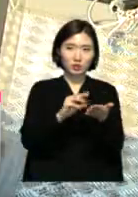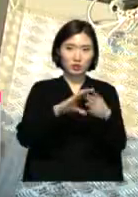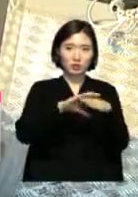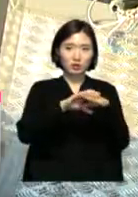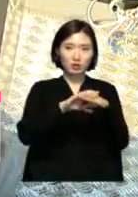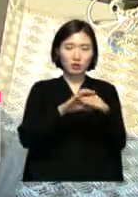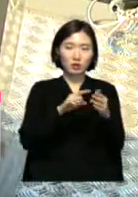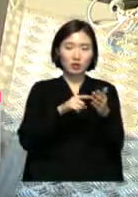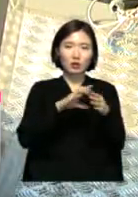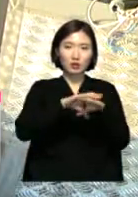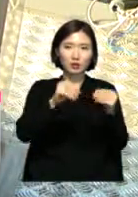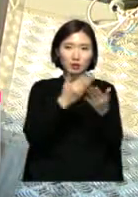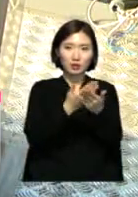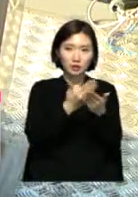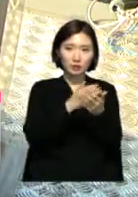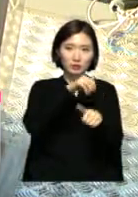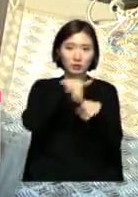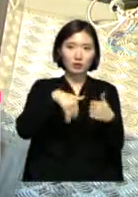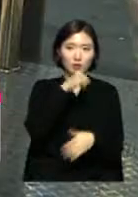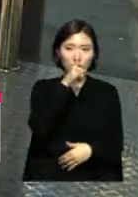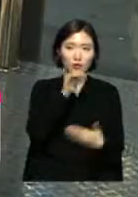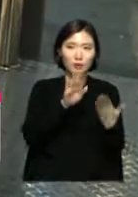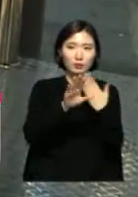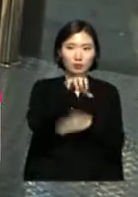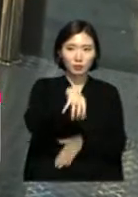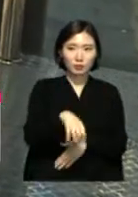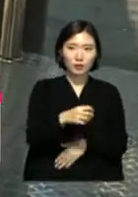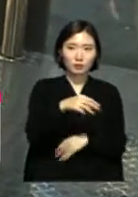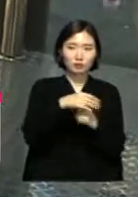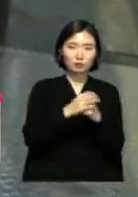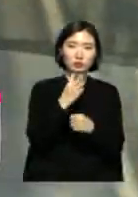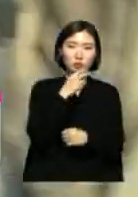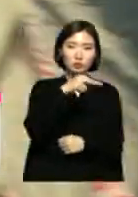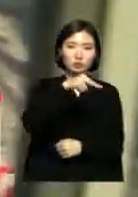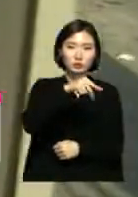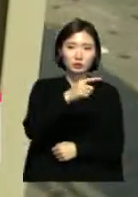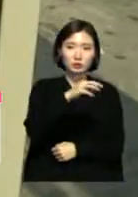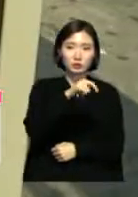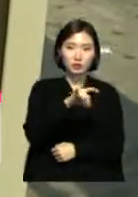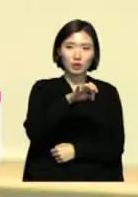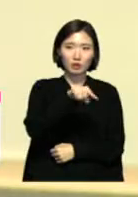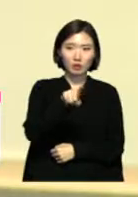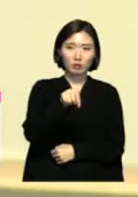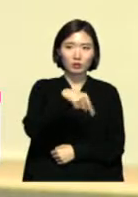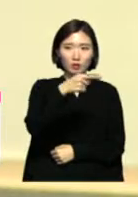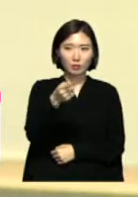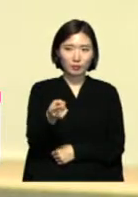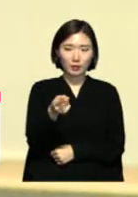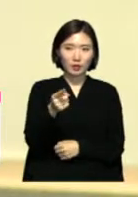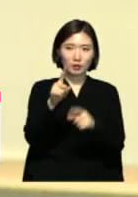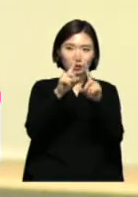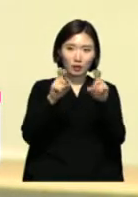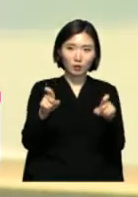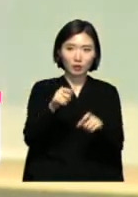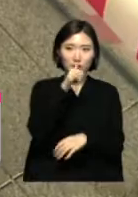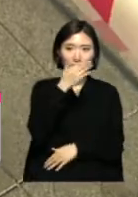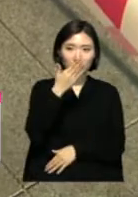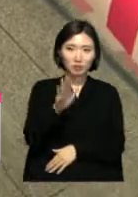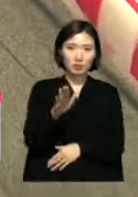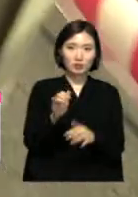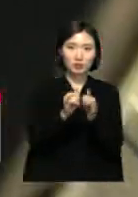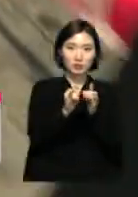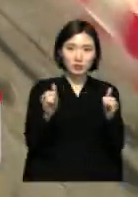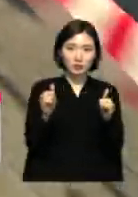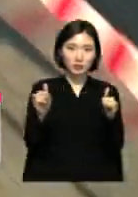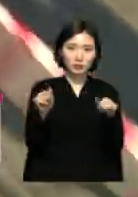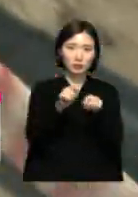있어서요. 보면은 지금 앞에 보면 서울시계 옆에 메트로 타워가 있잖아요. 거기 네. 부근에서 이제 사람들이 많이 펴서 그 사람들을 이제